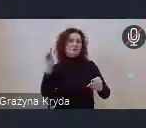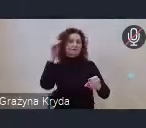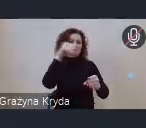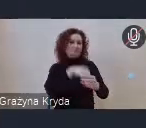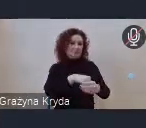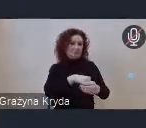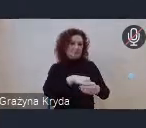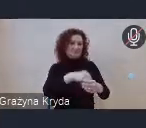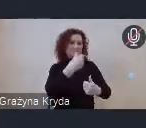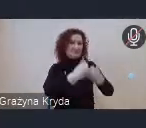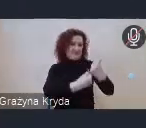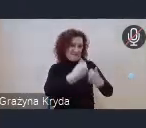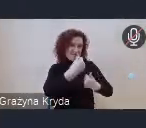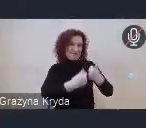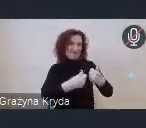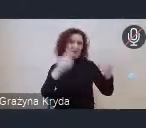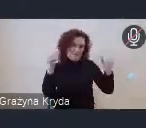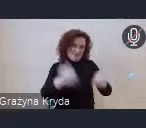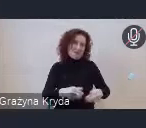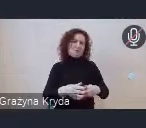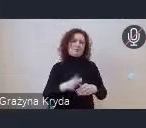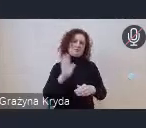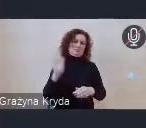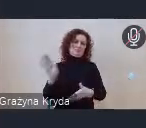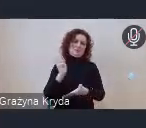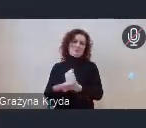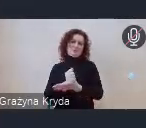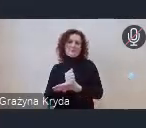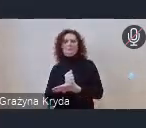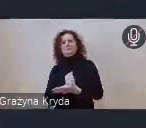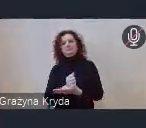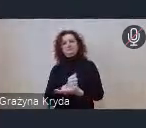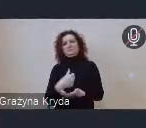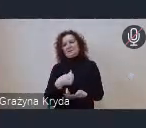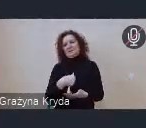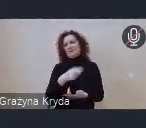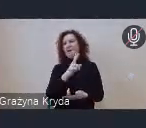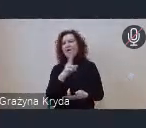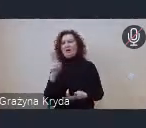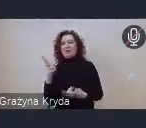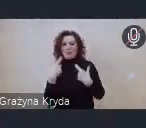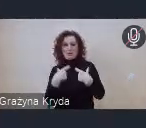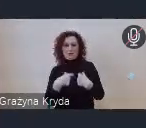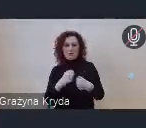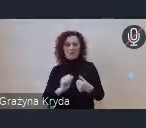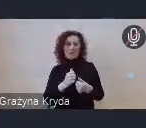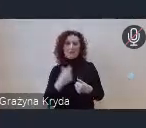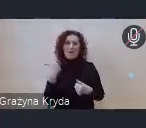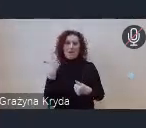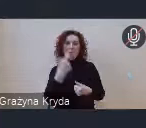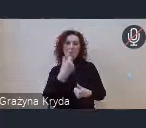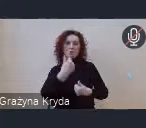No bo może bo ma takie samo prawo jak jak jak ktoś z was do tego by sobie na ten mecz później pooglądać